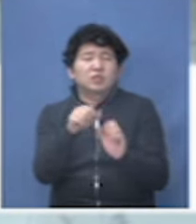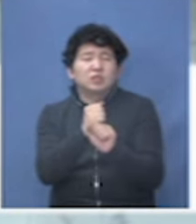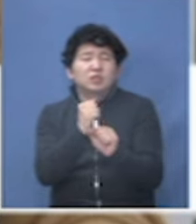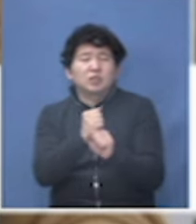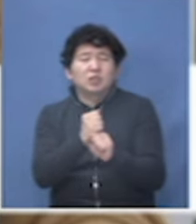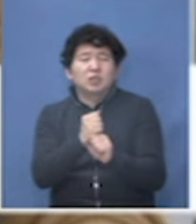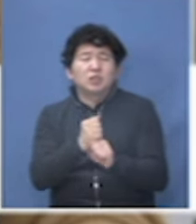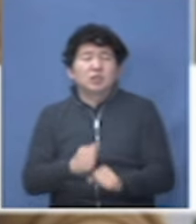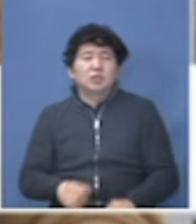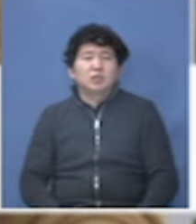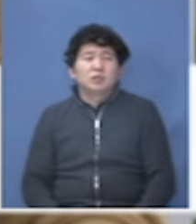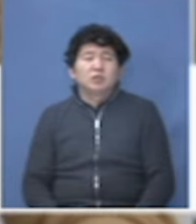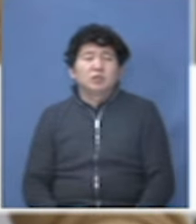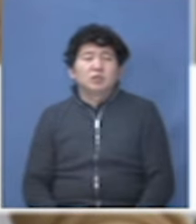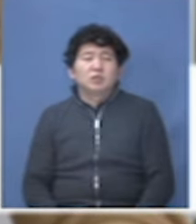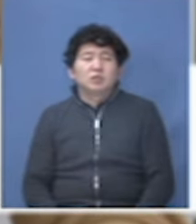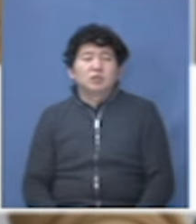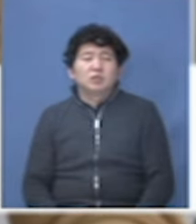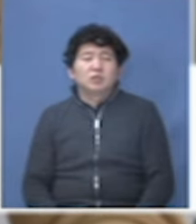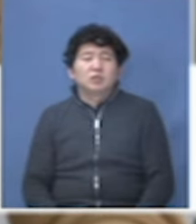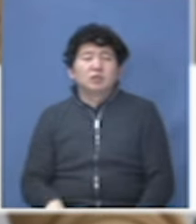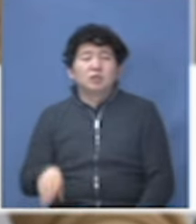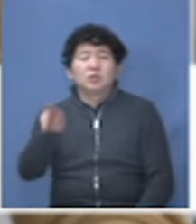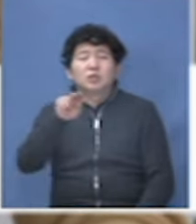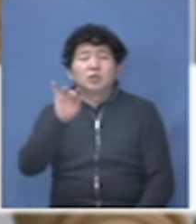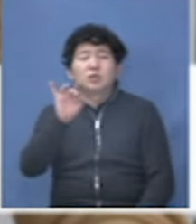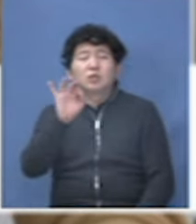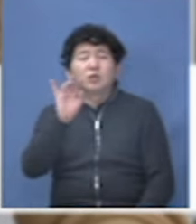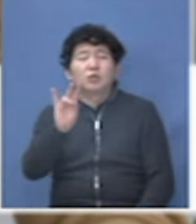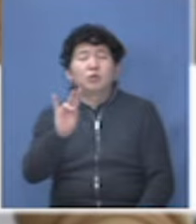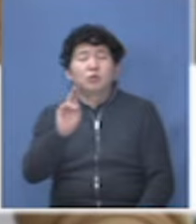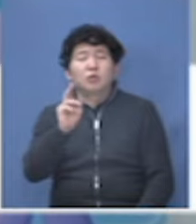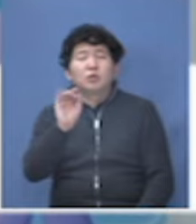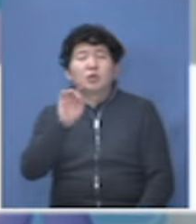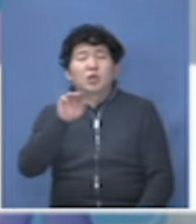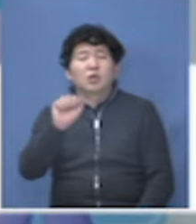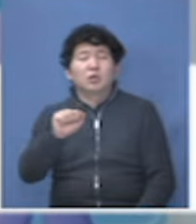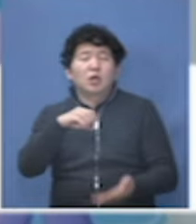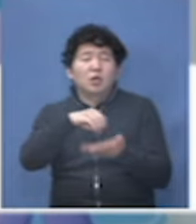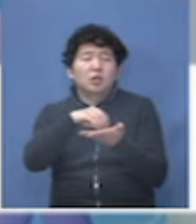жүргізуге жол ашады. Ал анықталған алаңдарды дронның көмегімен картаға енгізу көзделген.